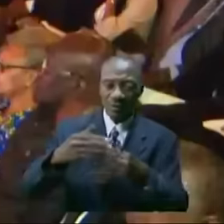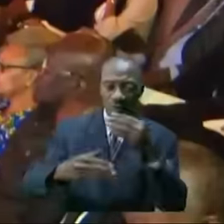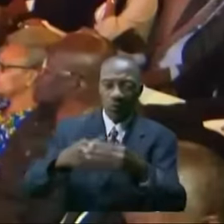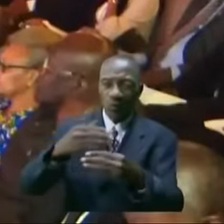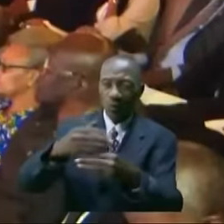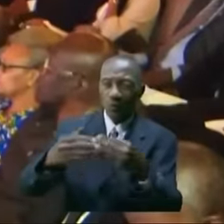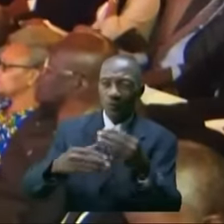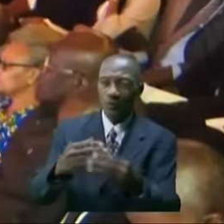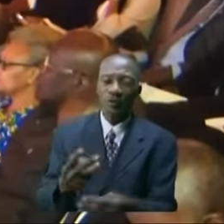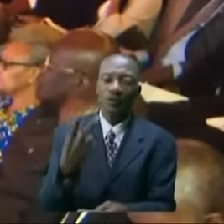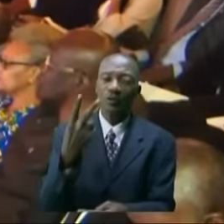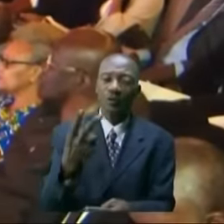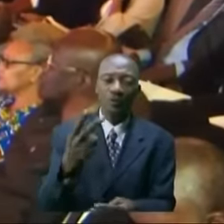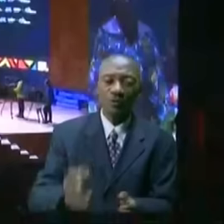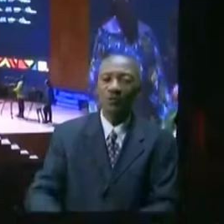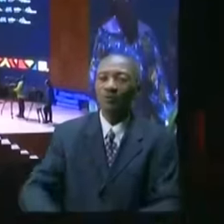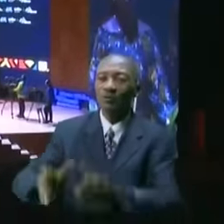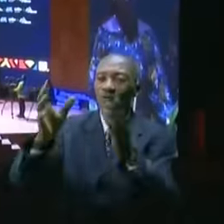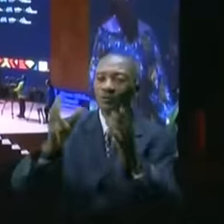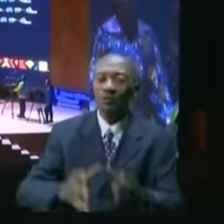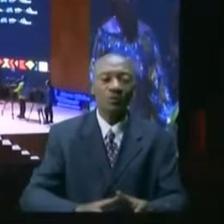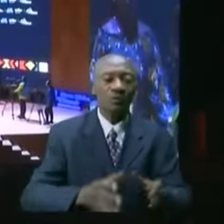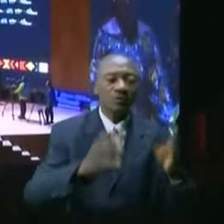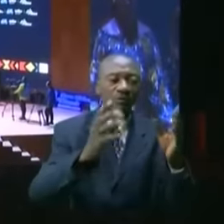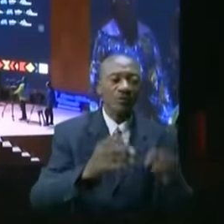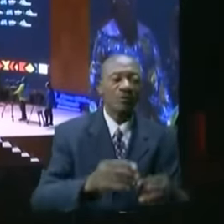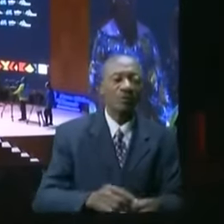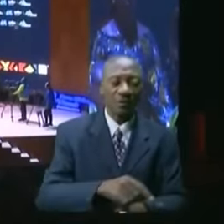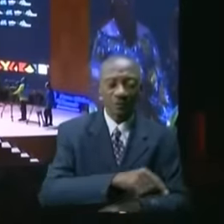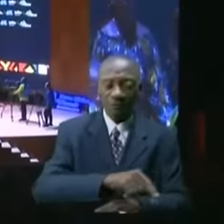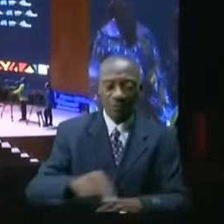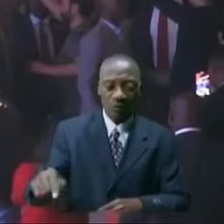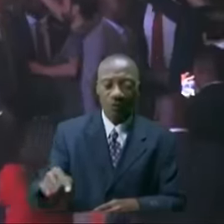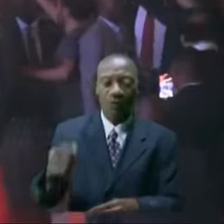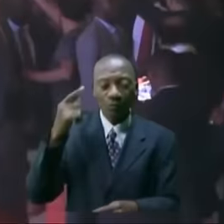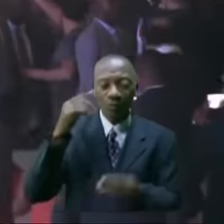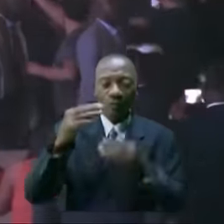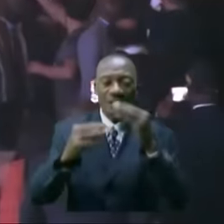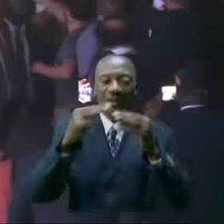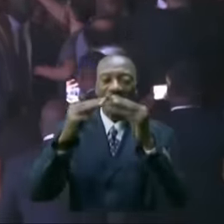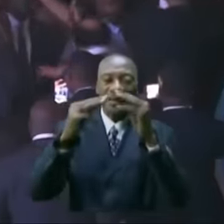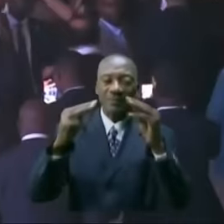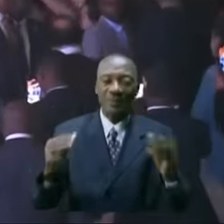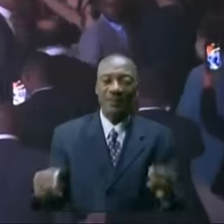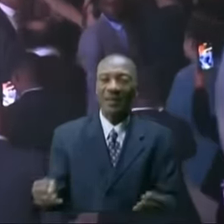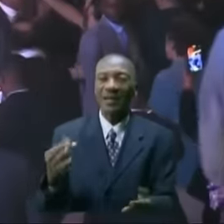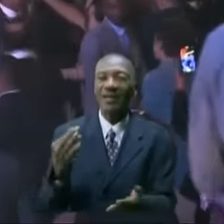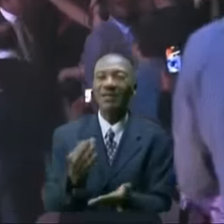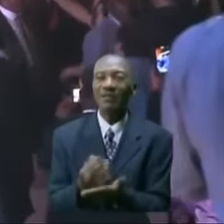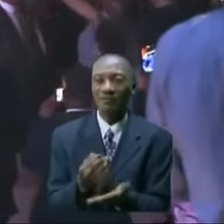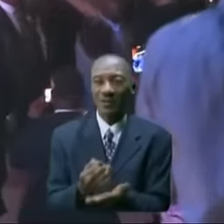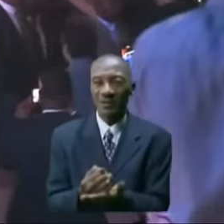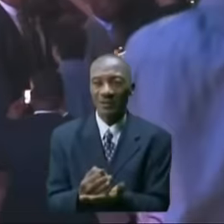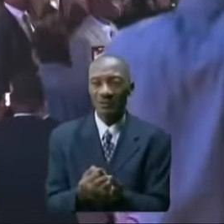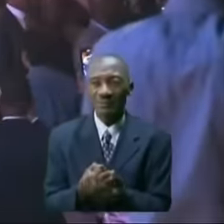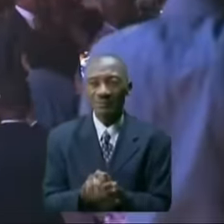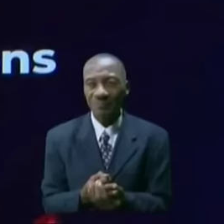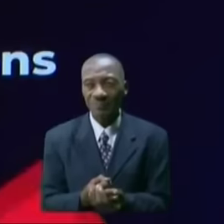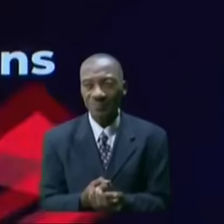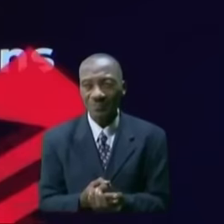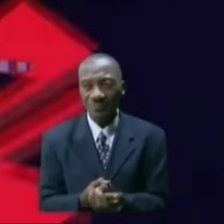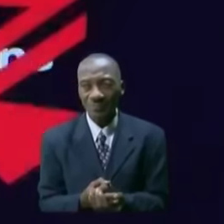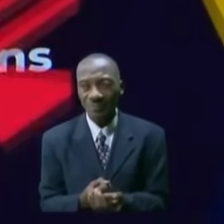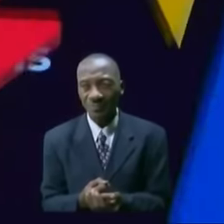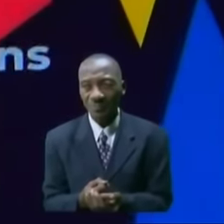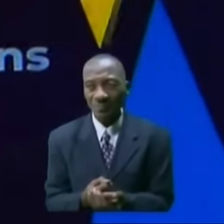par la RDC dans le domaine des finances. La grande salle de congrès, qui sera désormais le théâtre de rencontres internationales